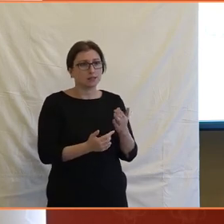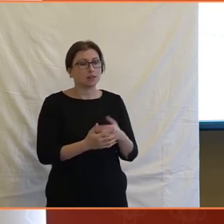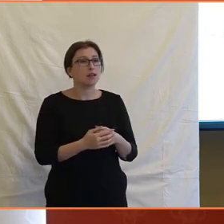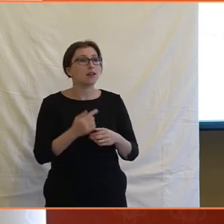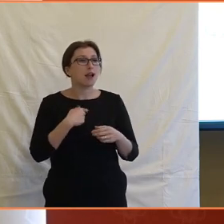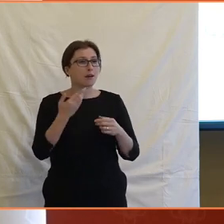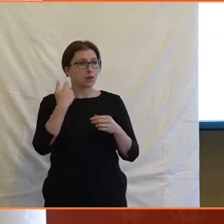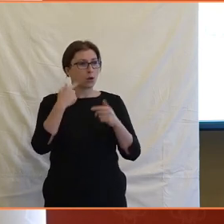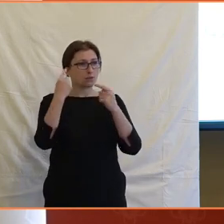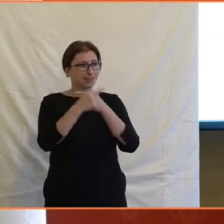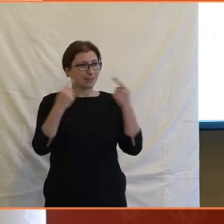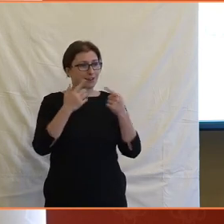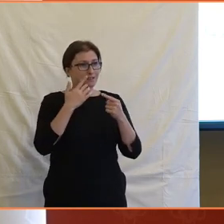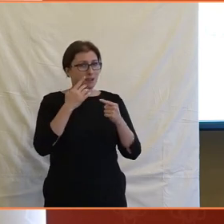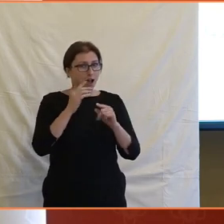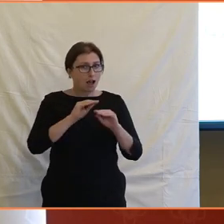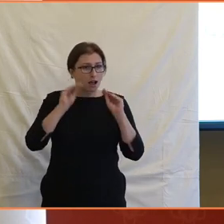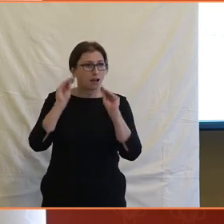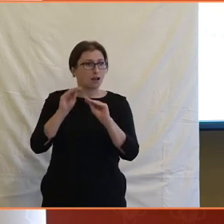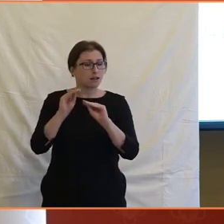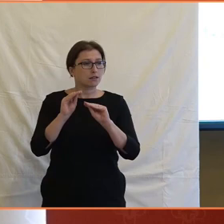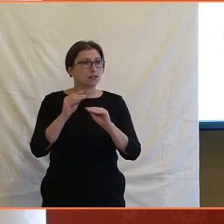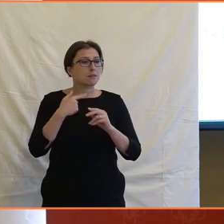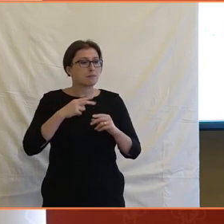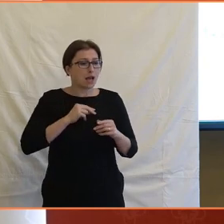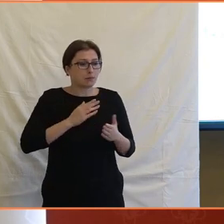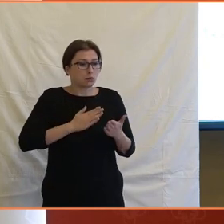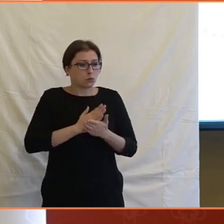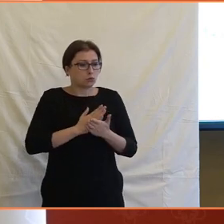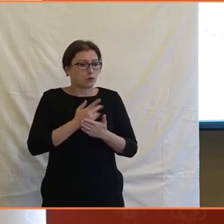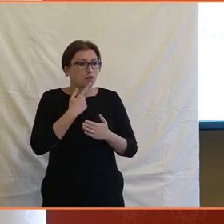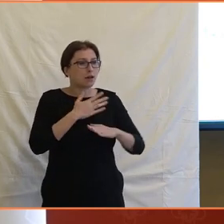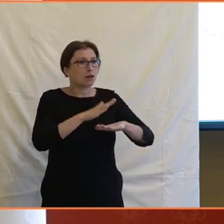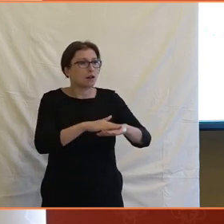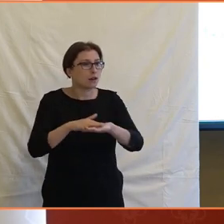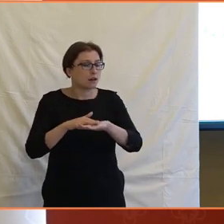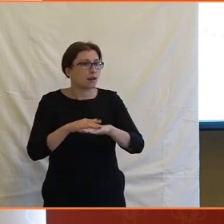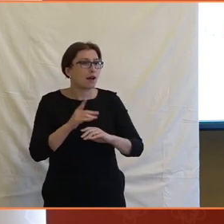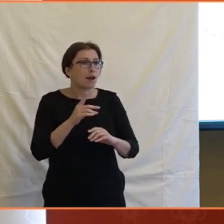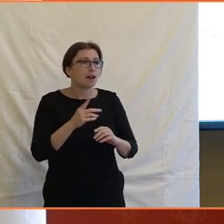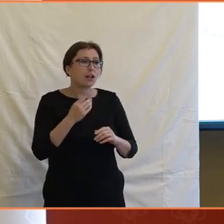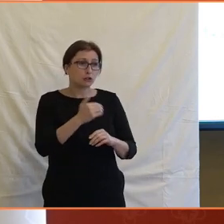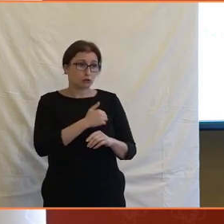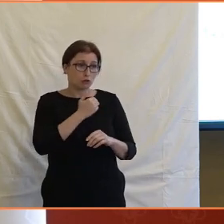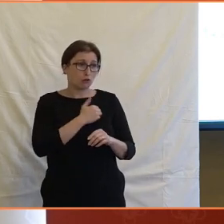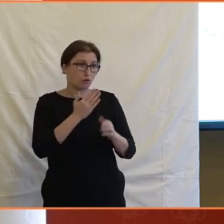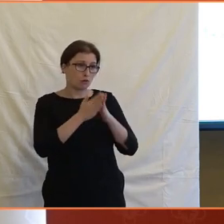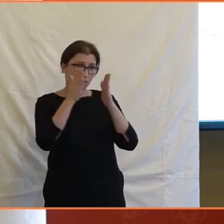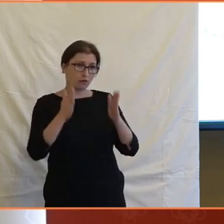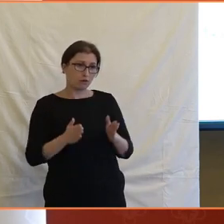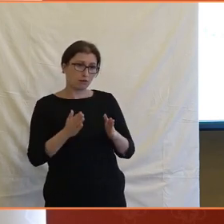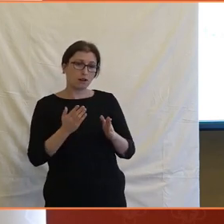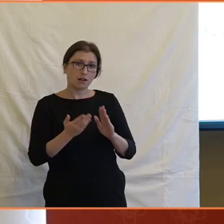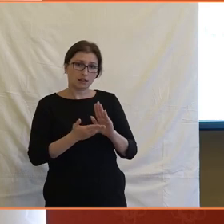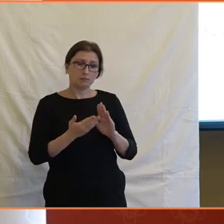jak vzdělávat o e-governmentu, jak vzdělávat, že tu máme nějaké služby. No, jenomže ono třeba na té škole je